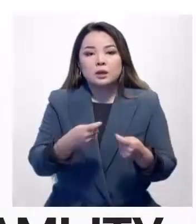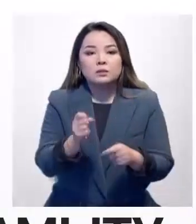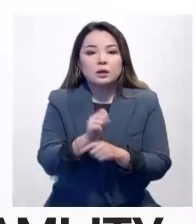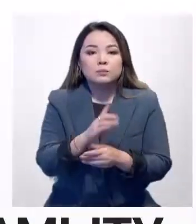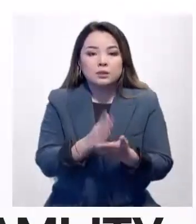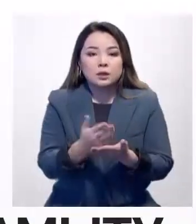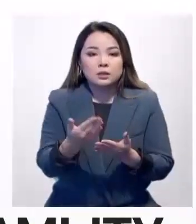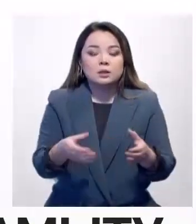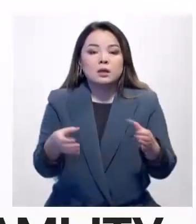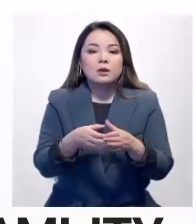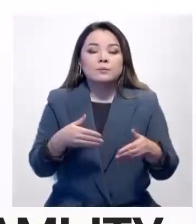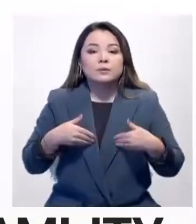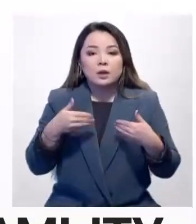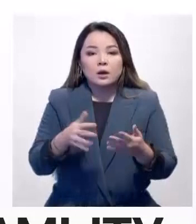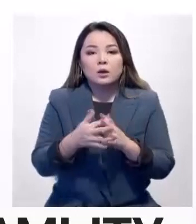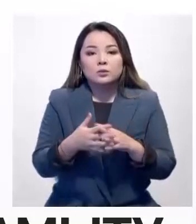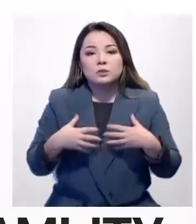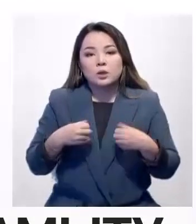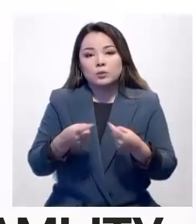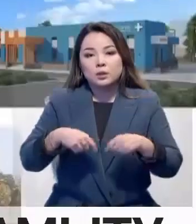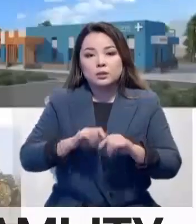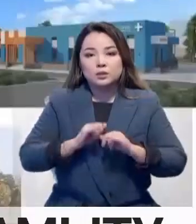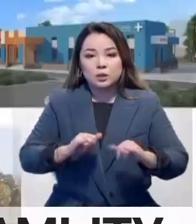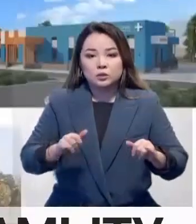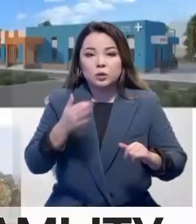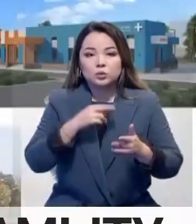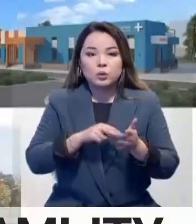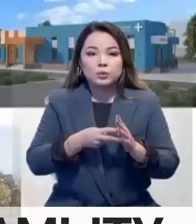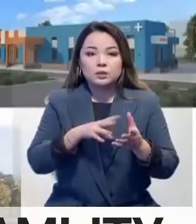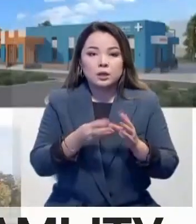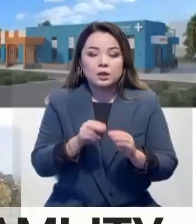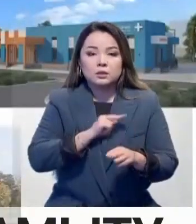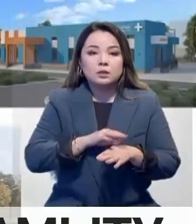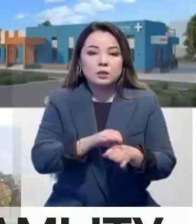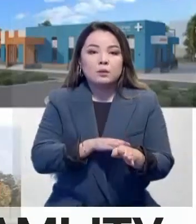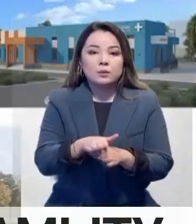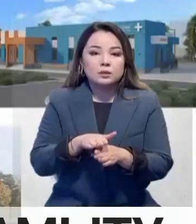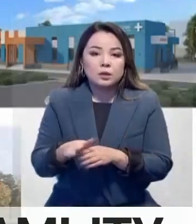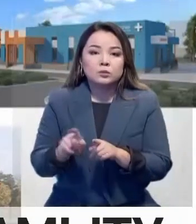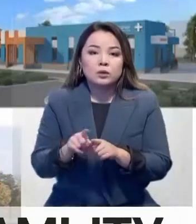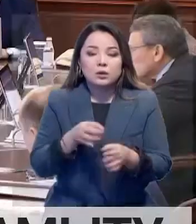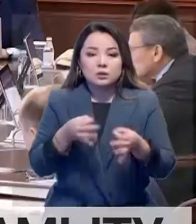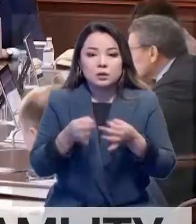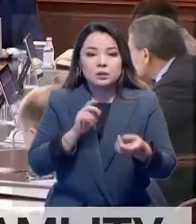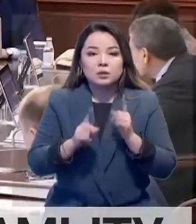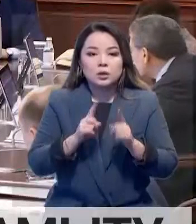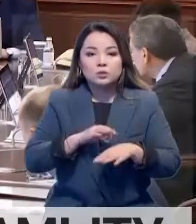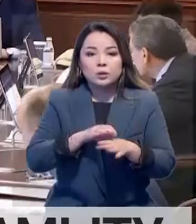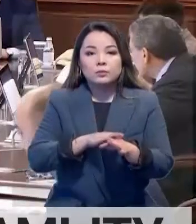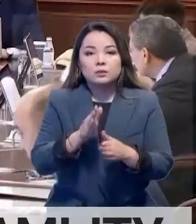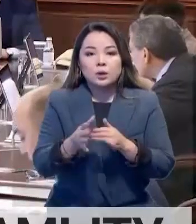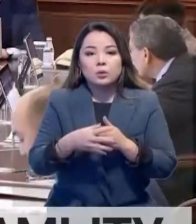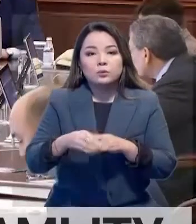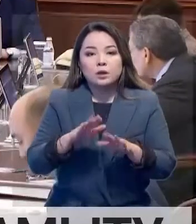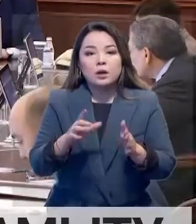тапсырды. Кеңесте ауылдық денсаулық сақтауды жаңғырту ұлттық жобасын іске асыру барысы қаралды. Ауқымды жоспар аясында